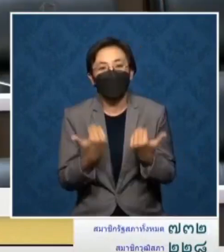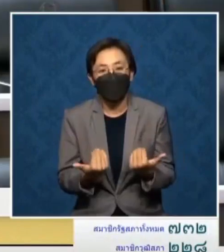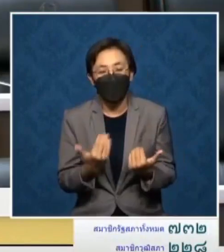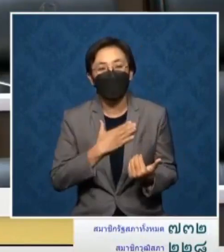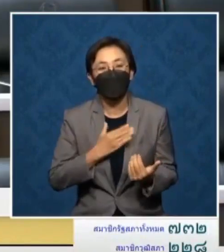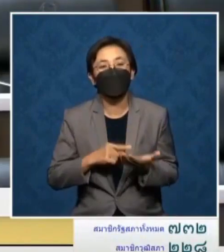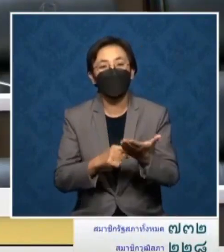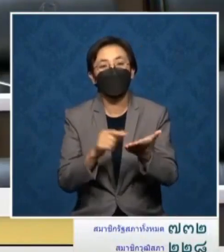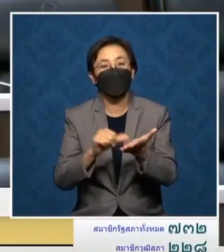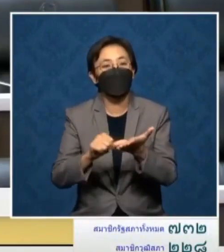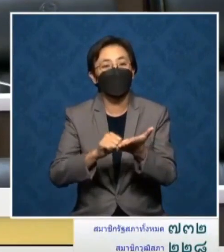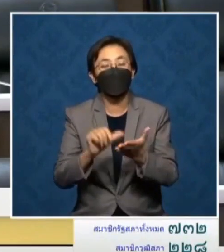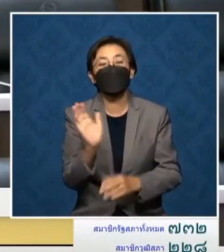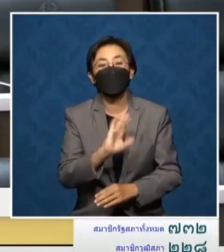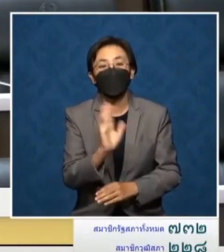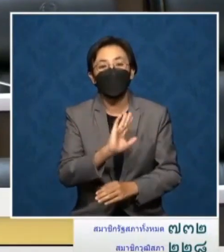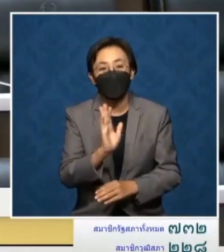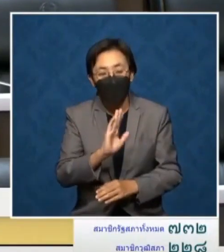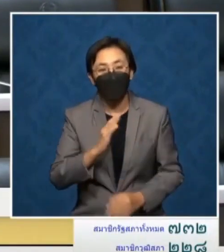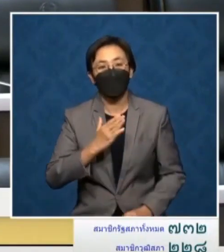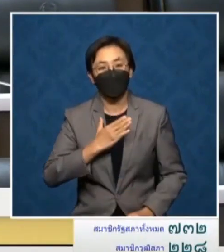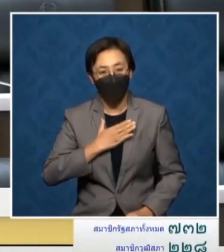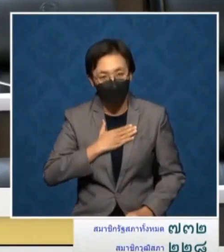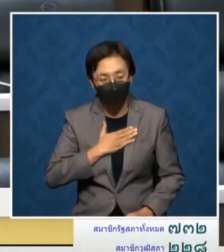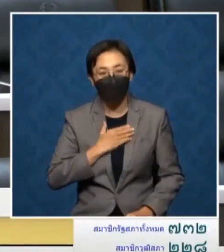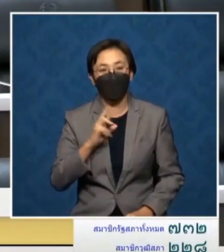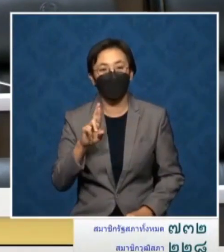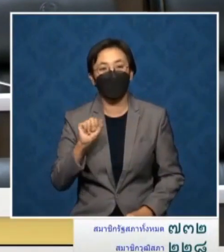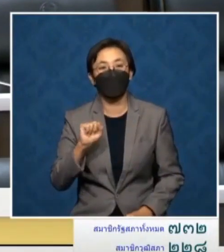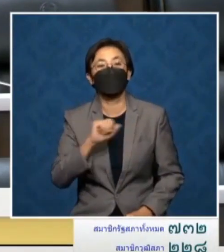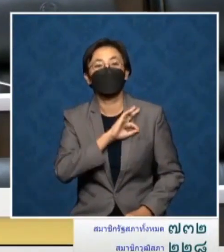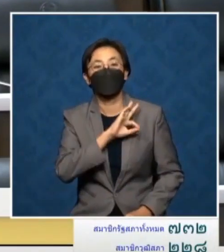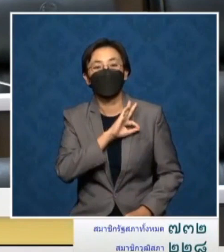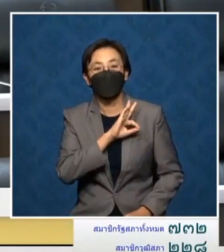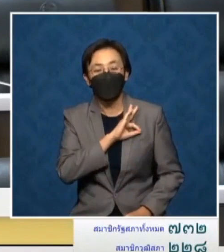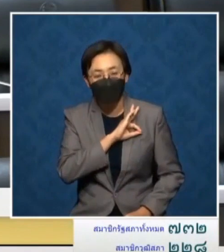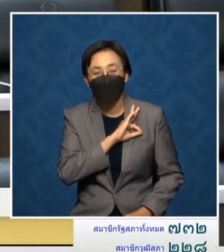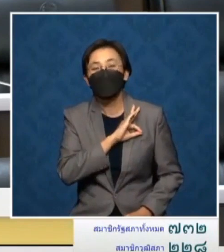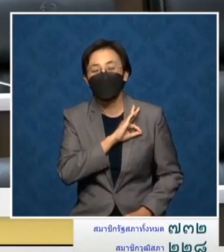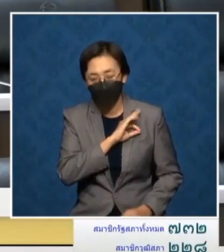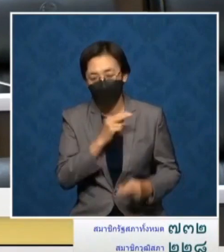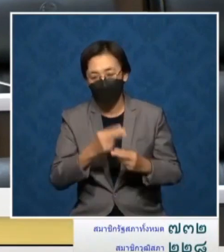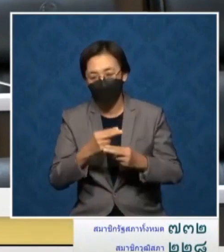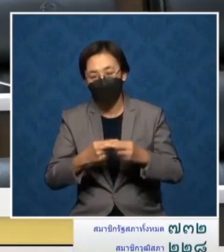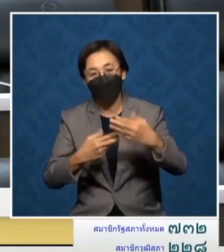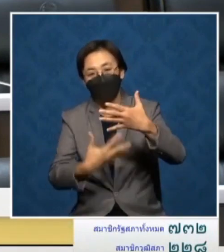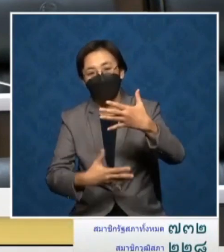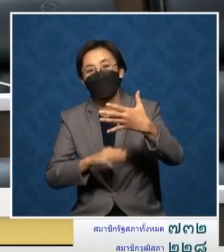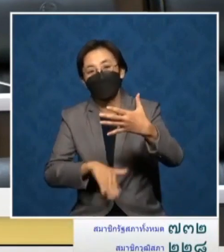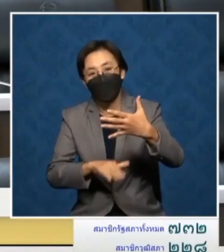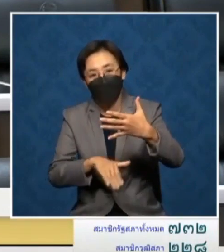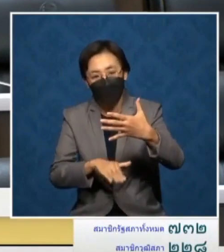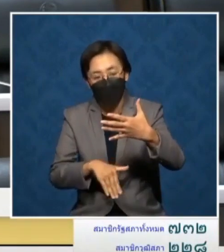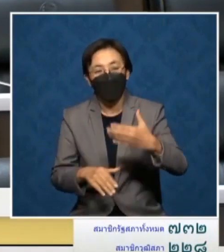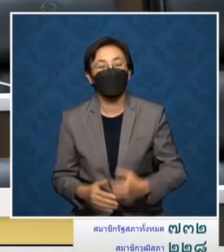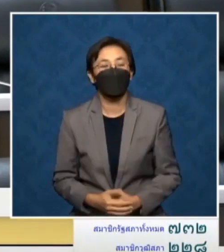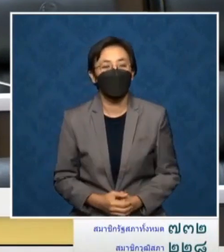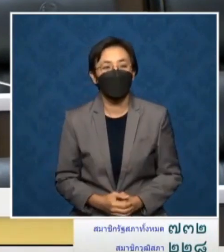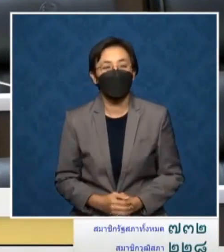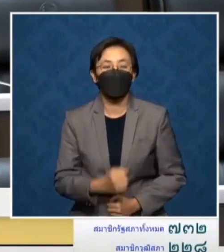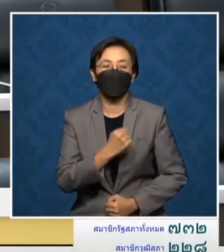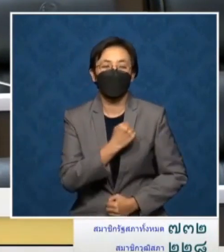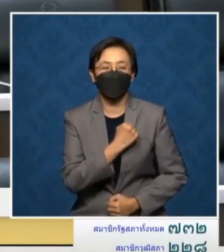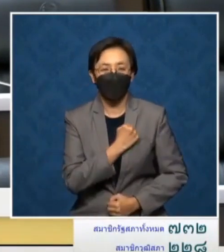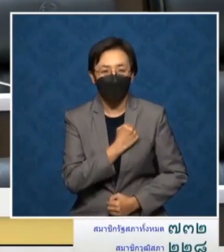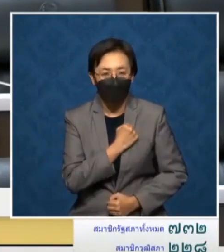ตรา38กำหนดเนื้อหาให้มีบัตรเลือกตั้งแบบละ1 ใบคือบัญชีรายชื่อแล้วก็แบบแบ่งเขตเลือกตั้ง อาจจะกระทบต่อการจั